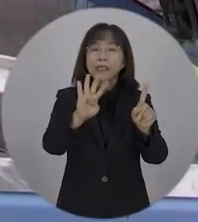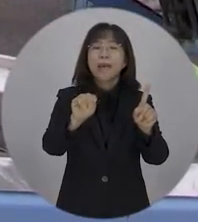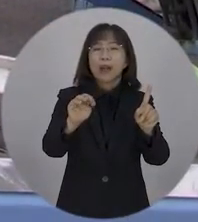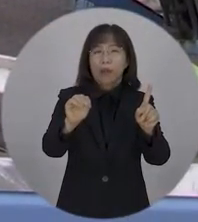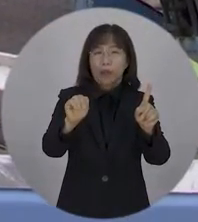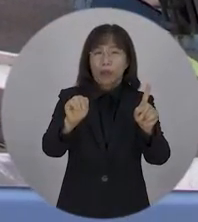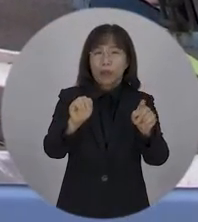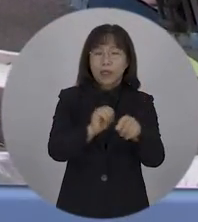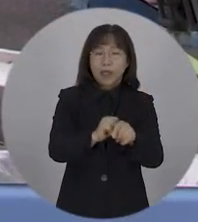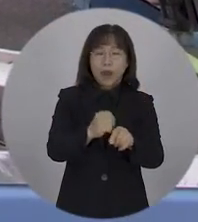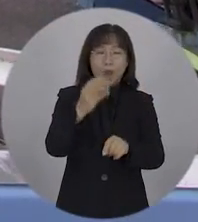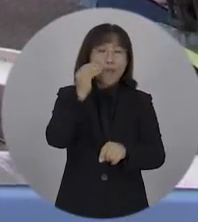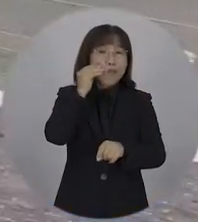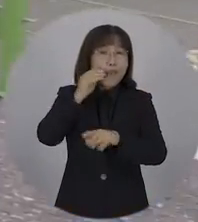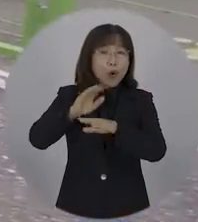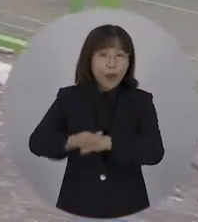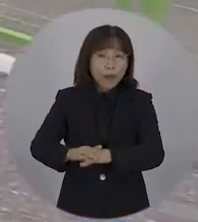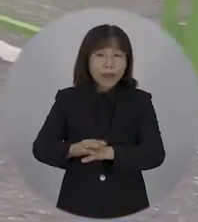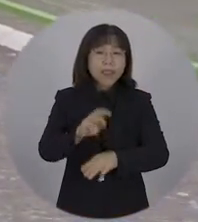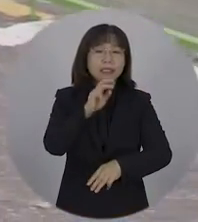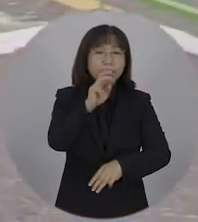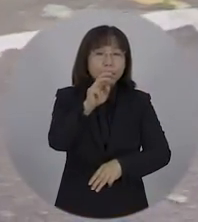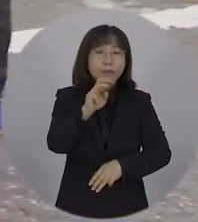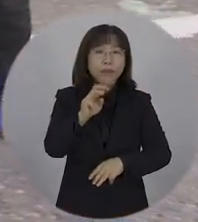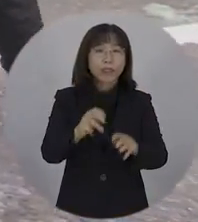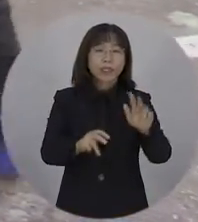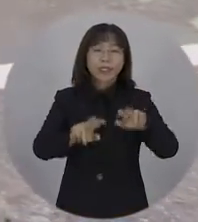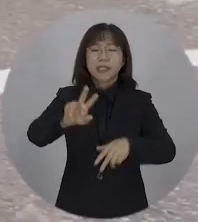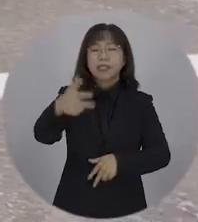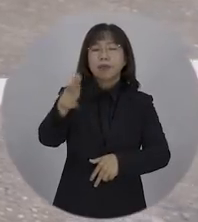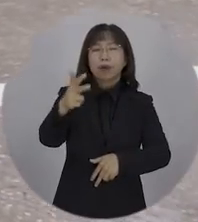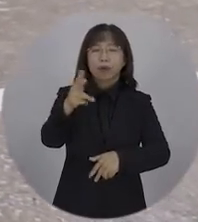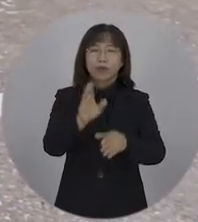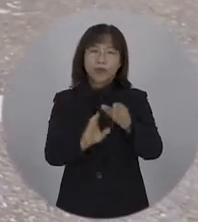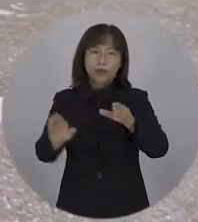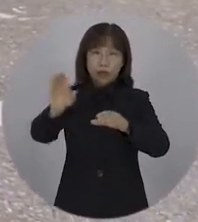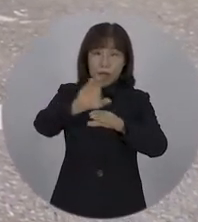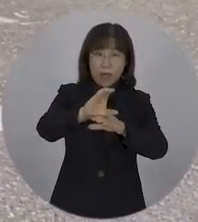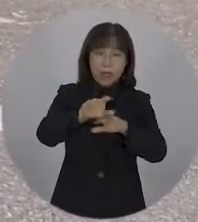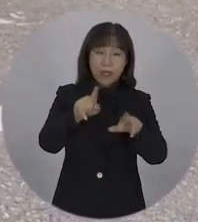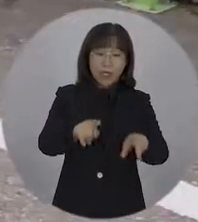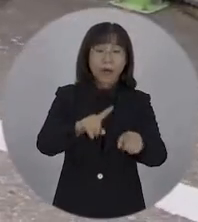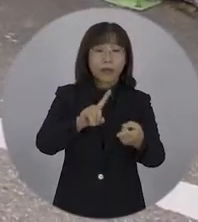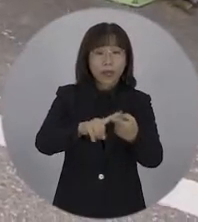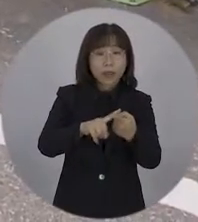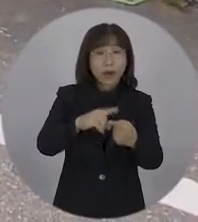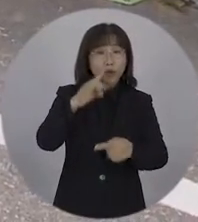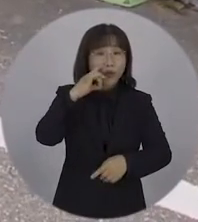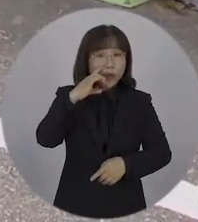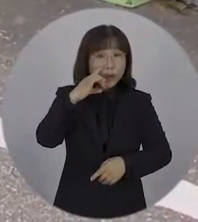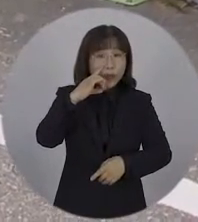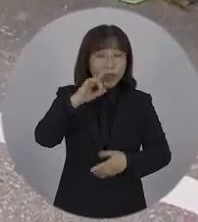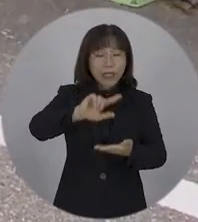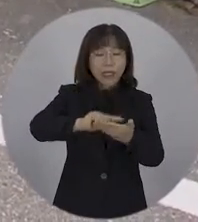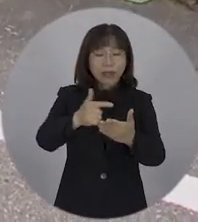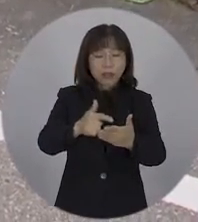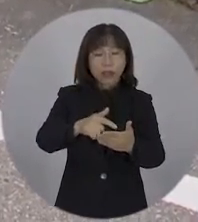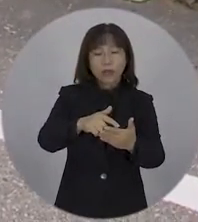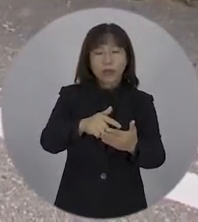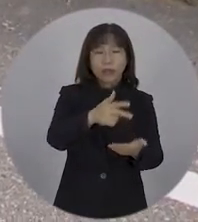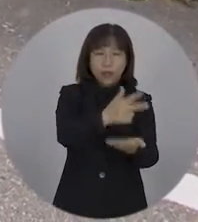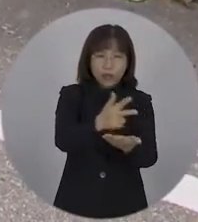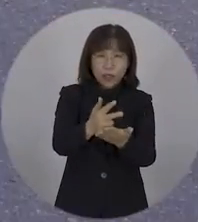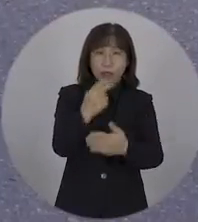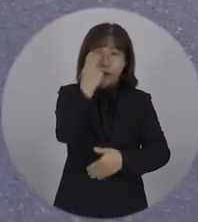4만 원이며 견인 보관소 보관료는 30분당 700원이 추가됩니다 기타 이번 견인 시행에 대한 자세한